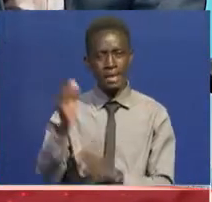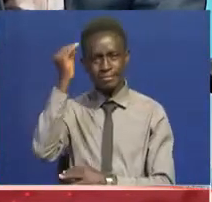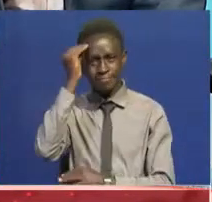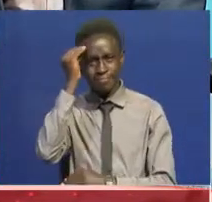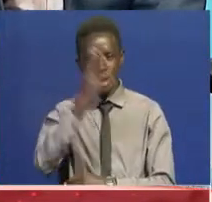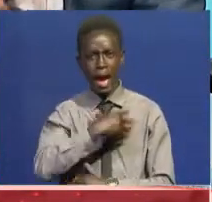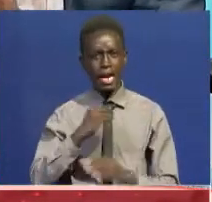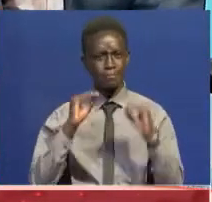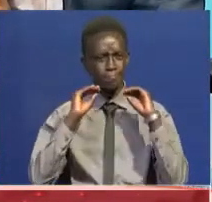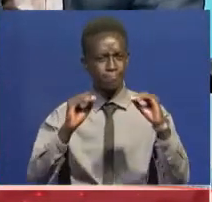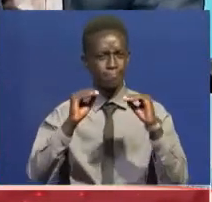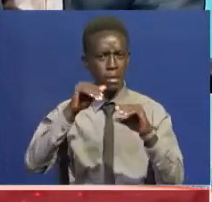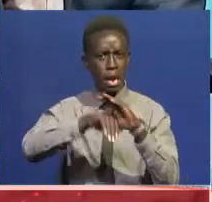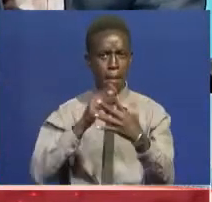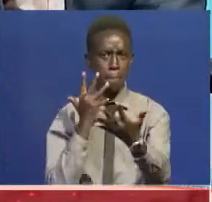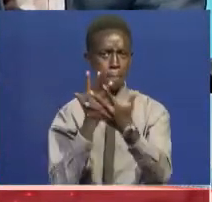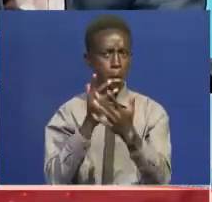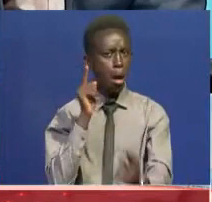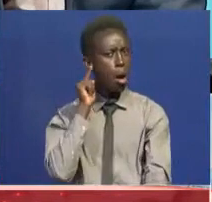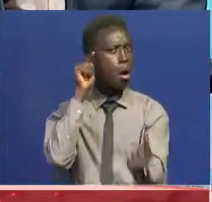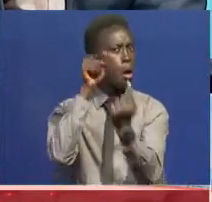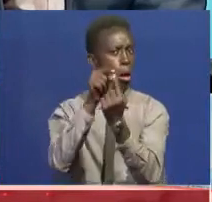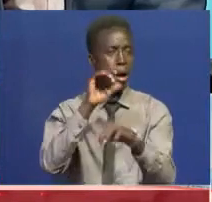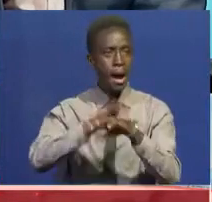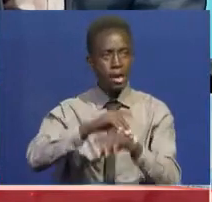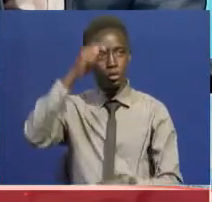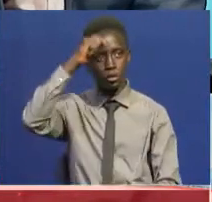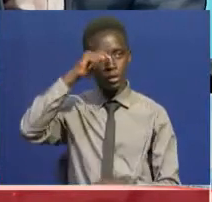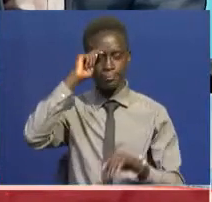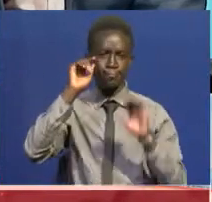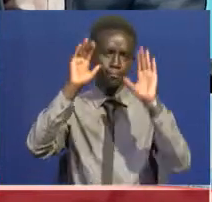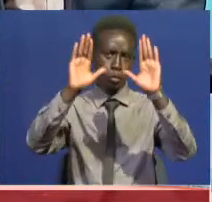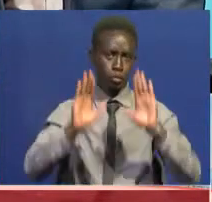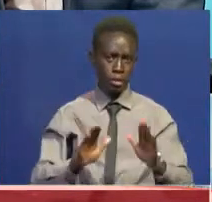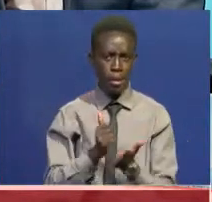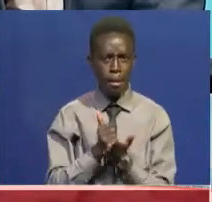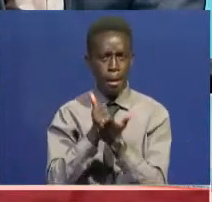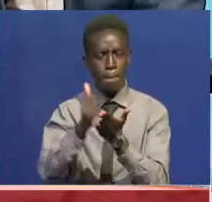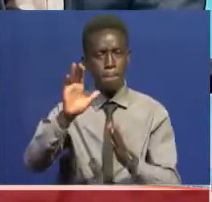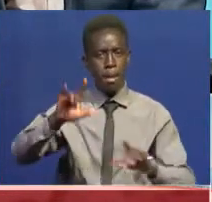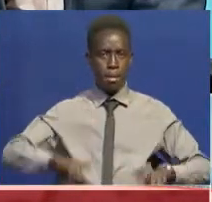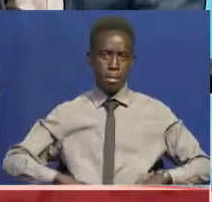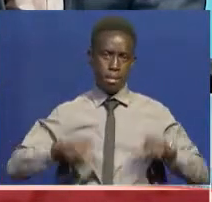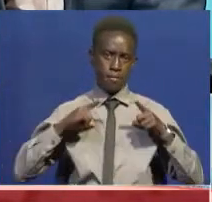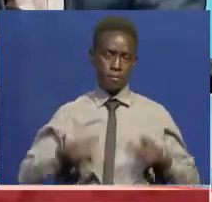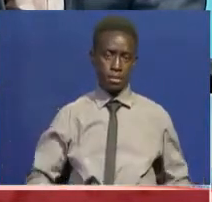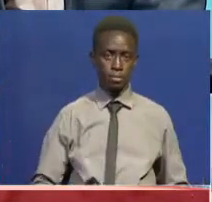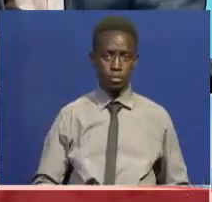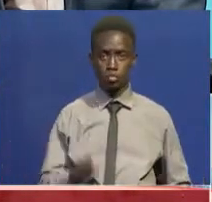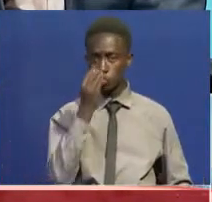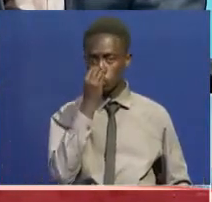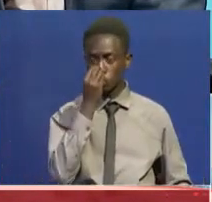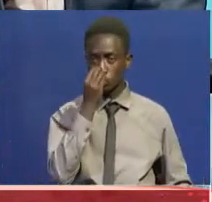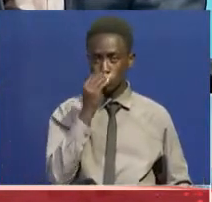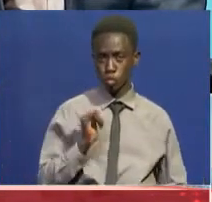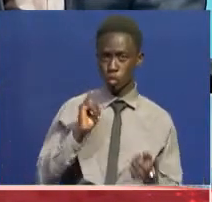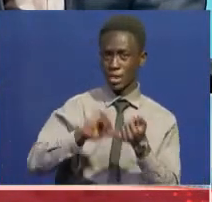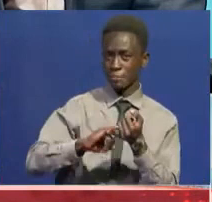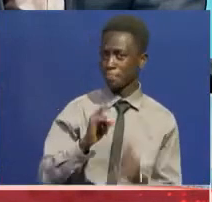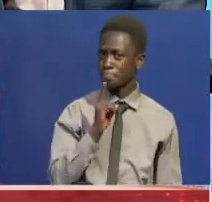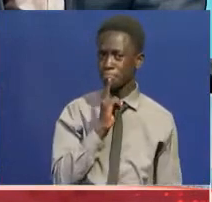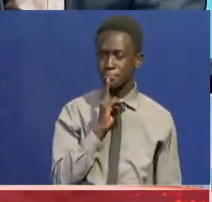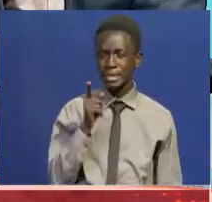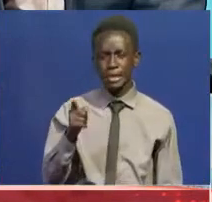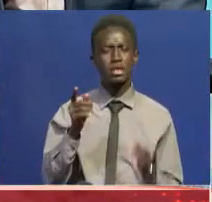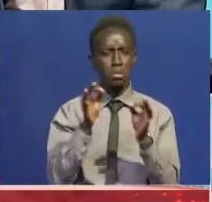mafunzo yanayotolewa gerezani ili kupata ujuzi muhimu unaoweza kuwasaidia maishani. Bi Rachael Ruto amesema ujuzi huo utakuwa muhimu